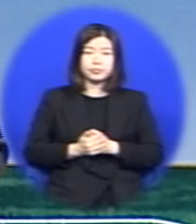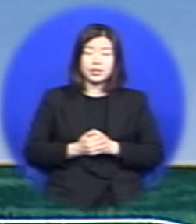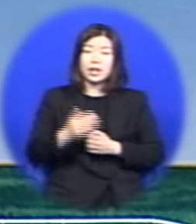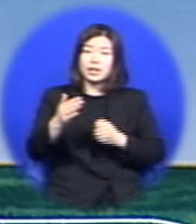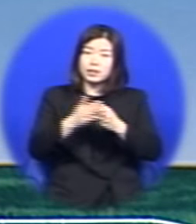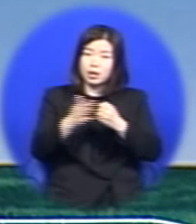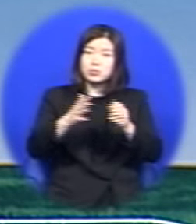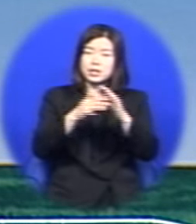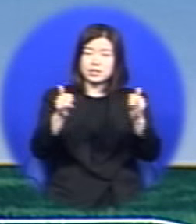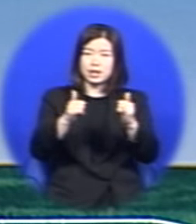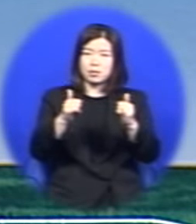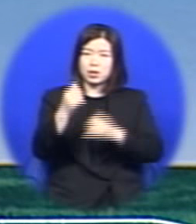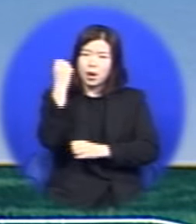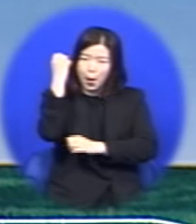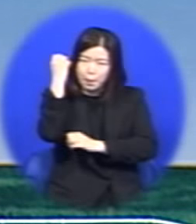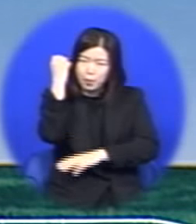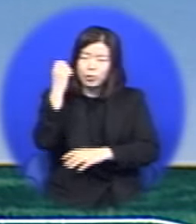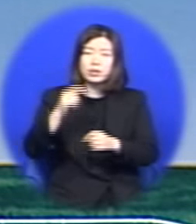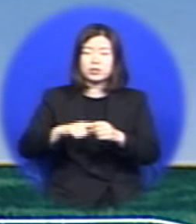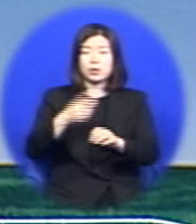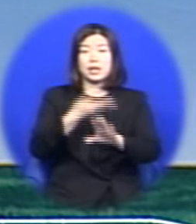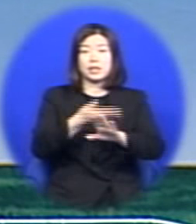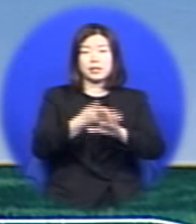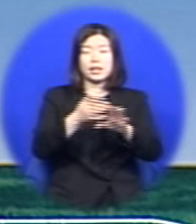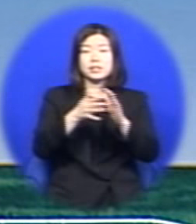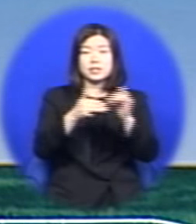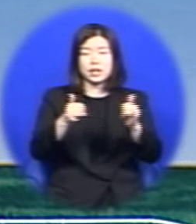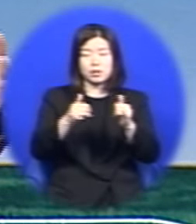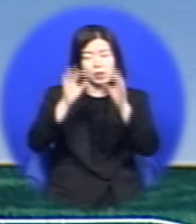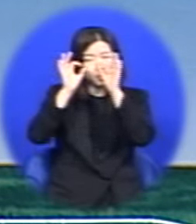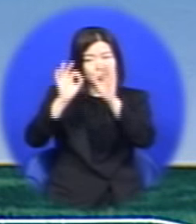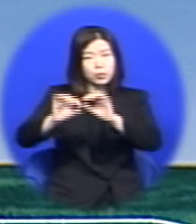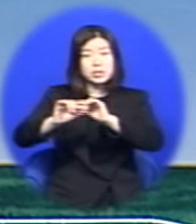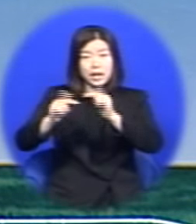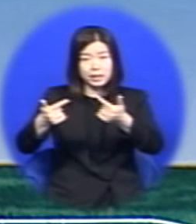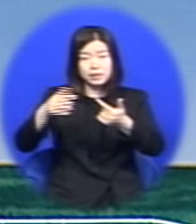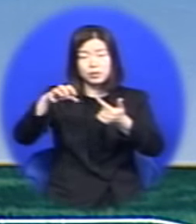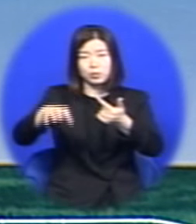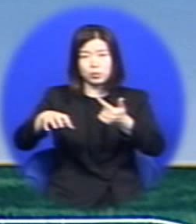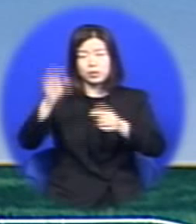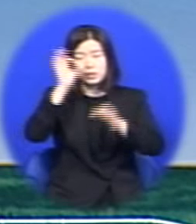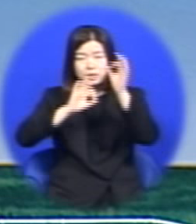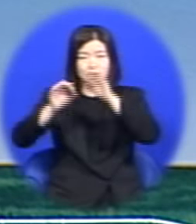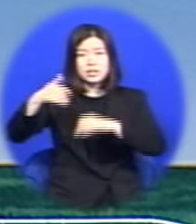그래서 사람은 본능적으로 다른 사람들이 안 보는 곳을 찾아가는 겁니다.